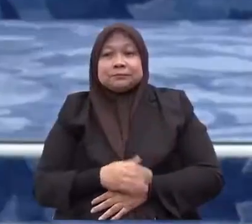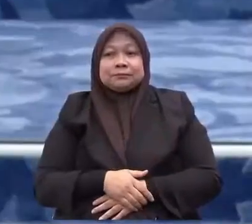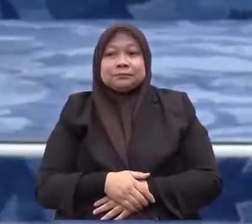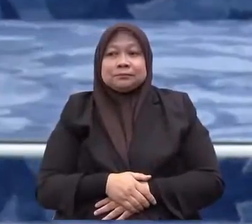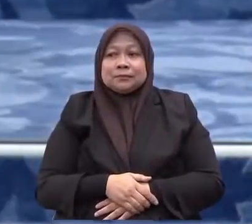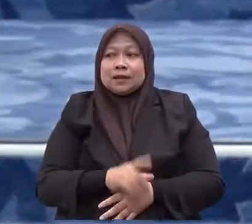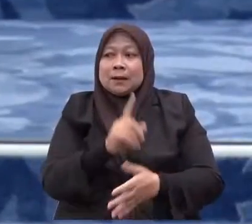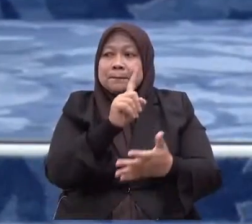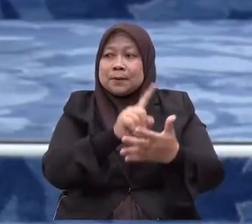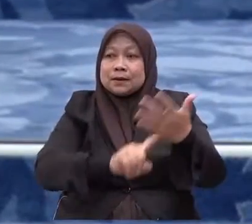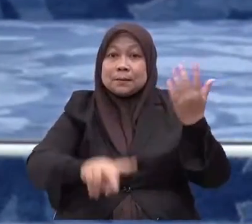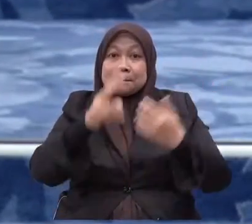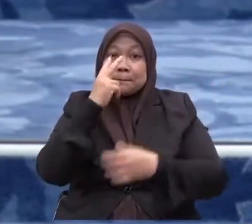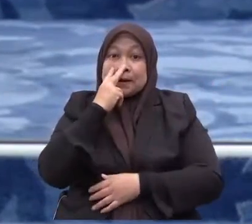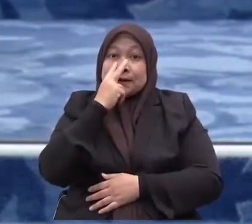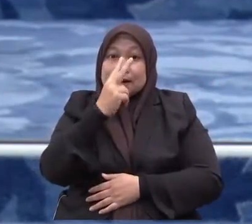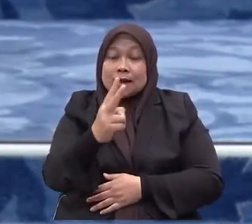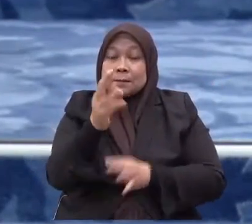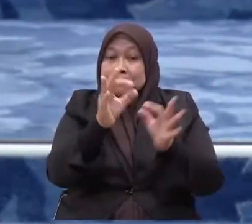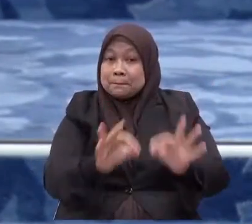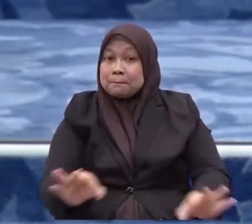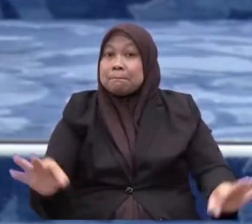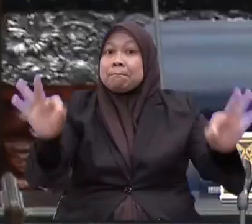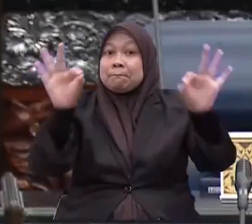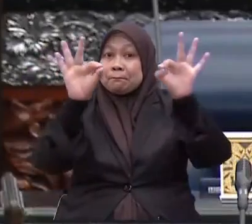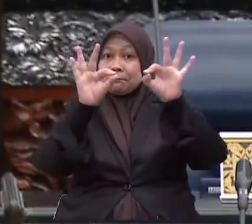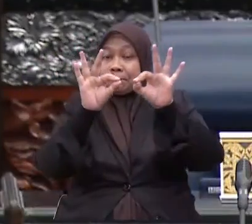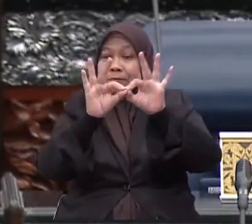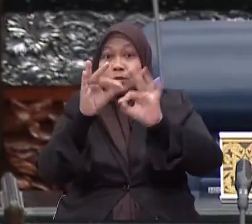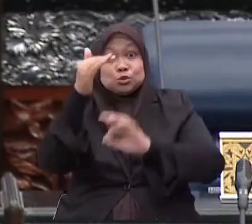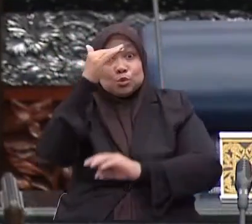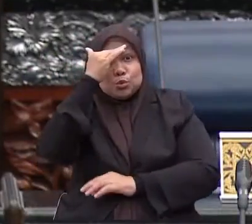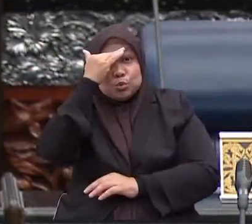Apakah pandangan pihak berkepentingan